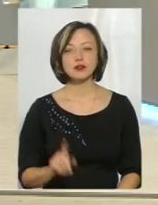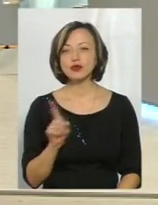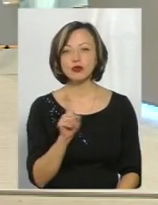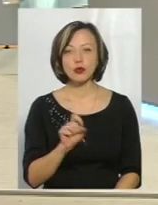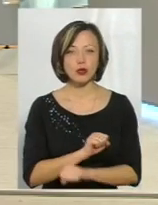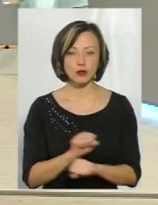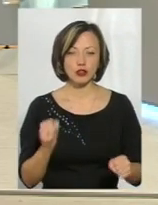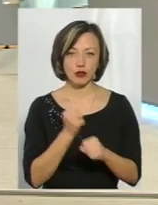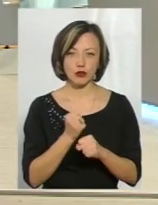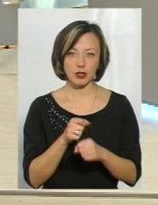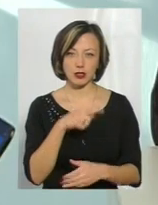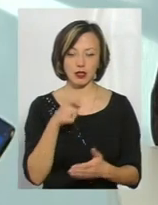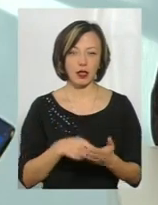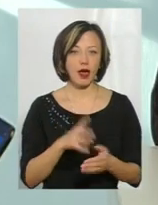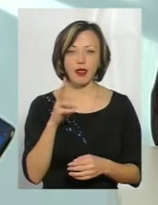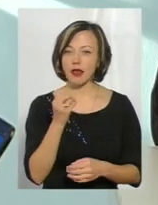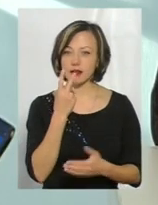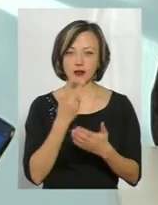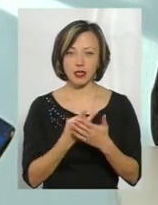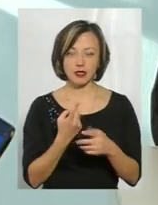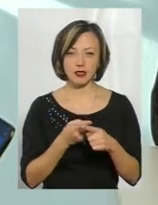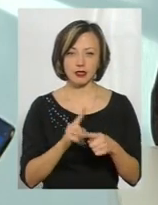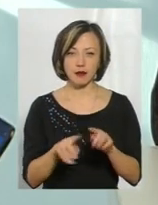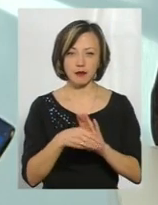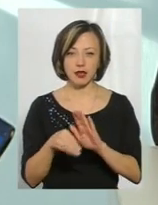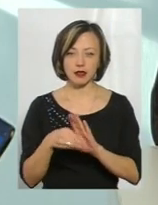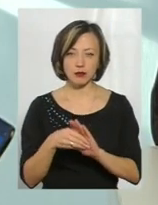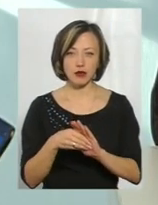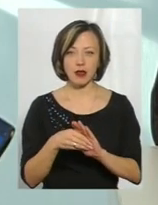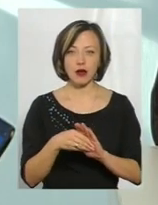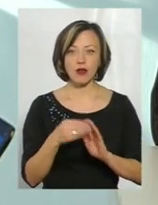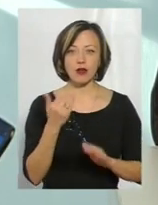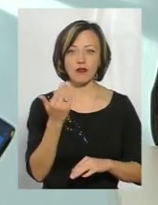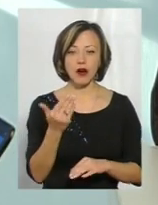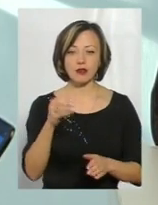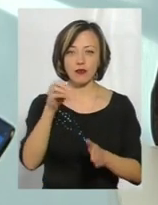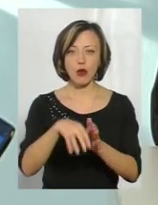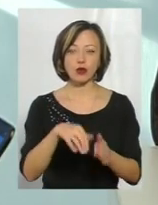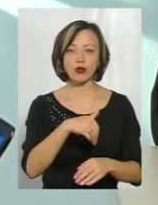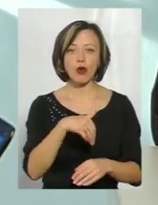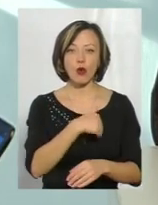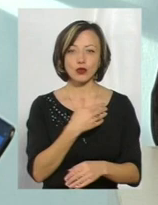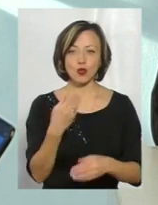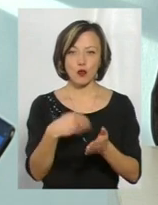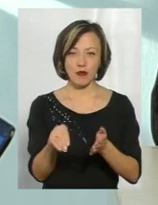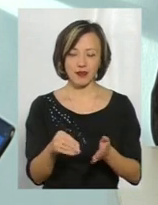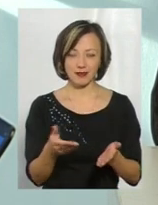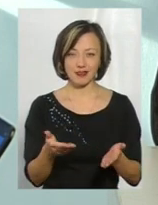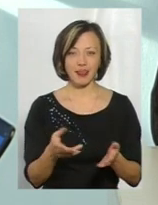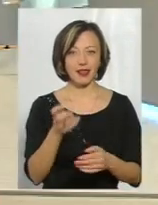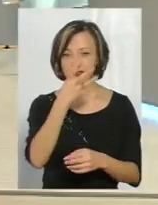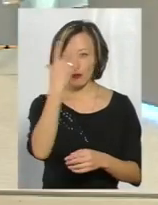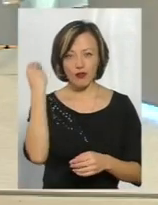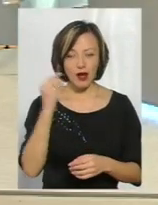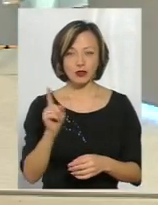не робити? Не зважати на цей підкуп, на те, що ваш голос хочуть купити там, за певну кількість гривень всього. І не